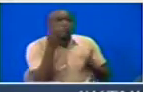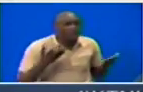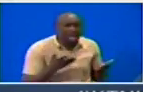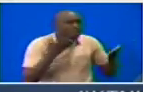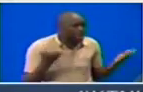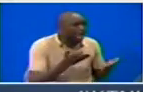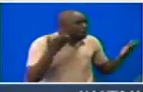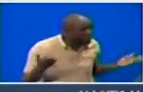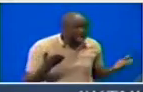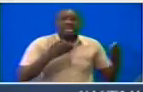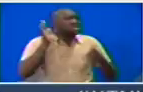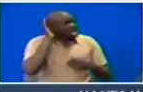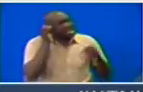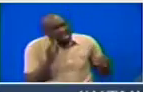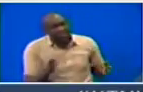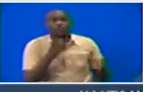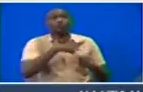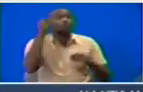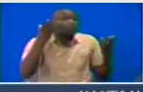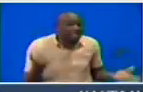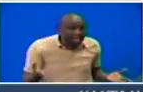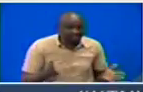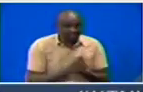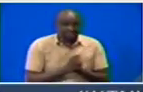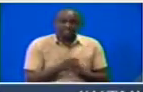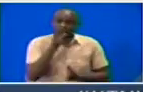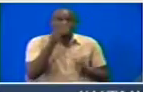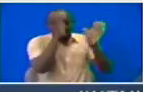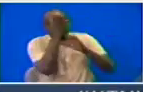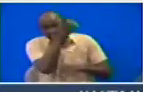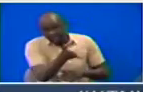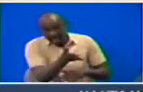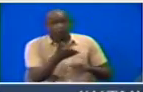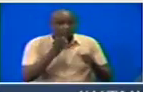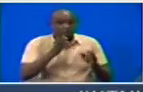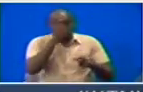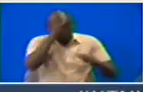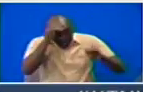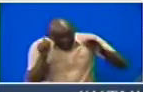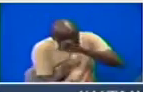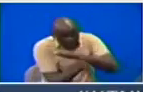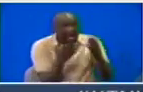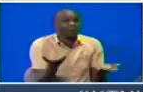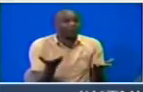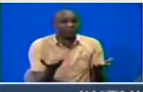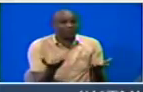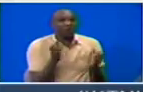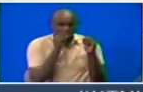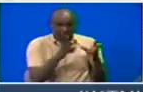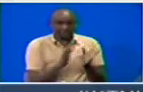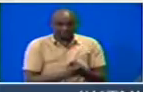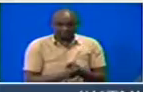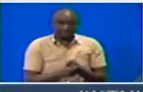wapi? No, wanashangaa hakusikii, hawakuoni. Umeingia mitini ama chini ya maji? Ndio, umenirudisha. Ah,